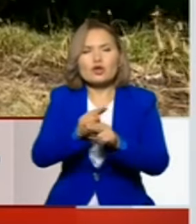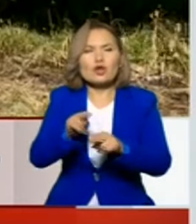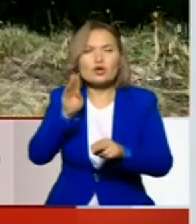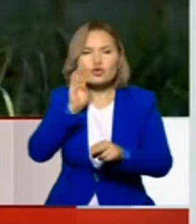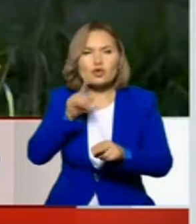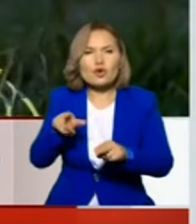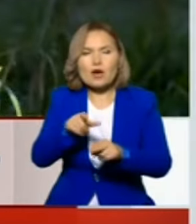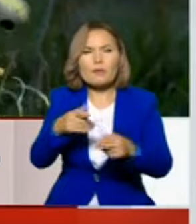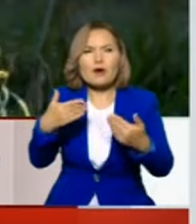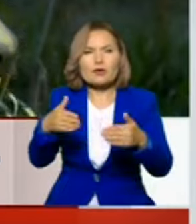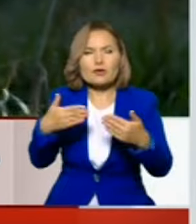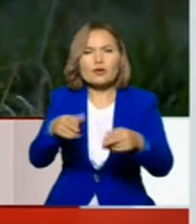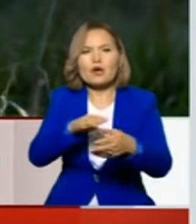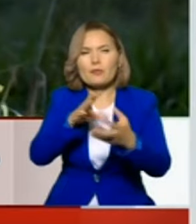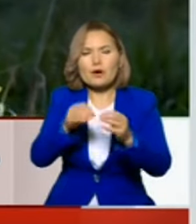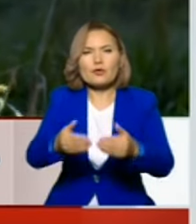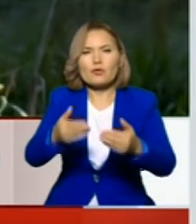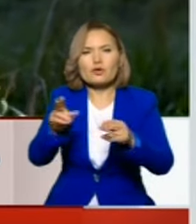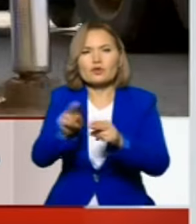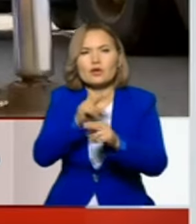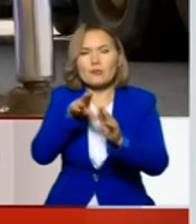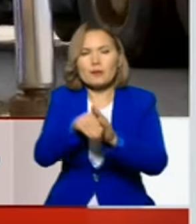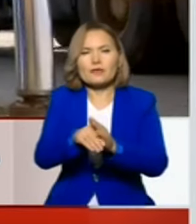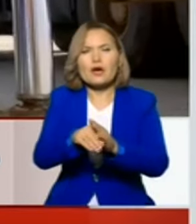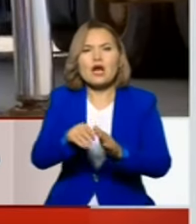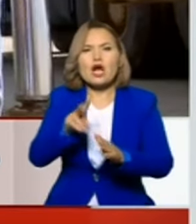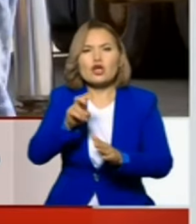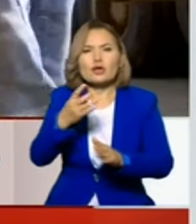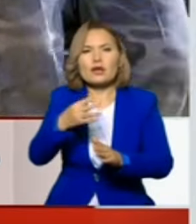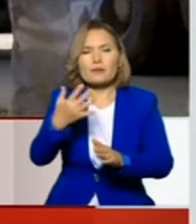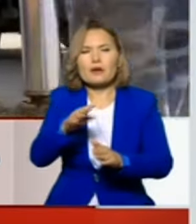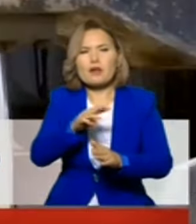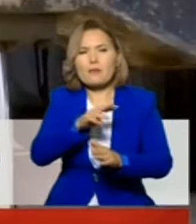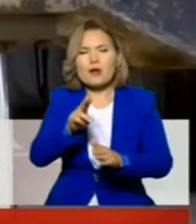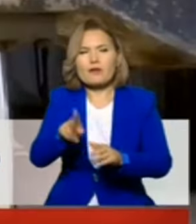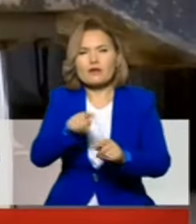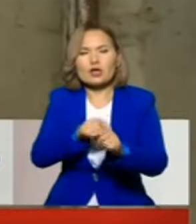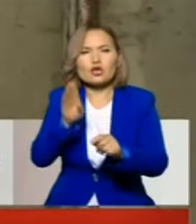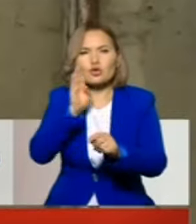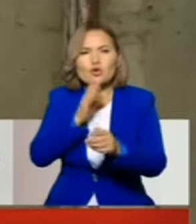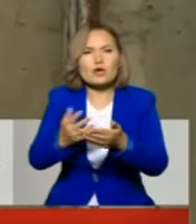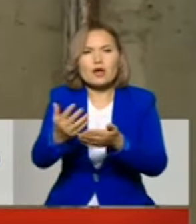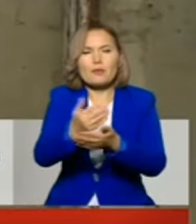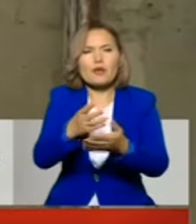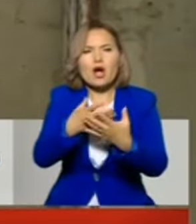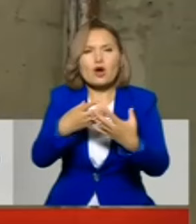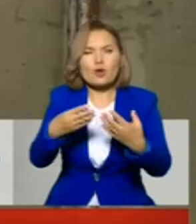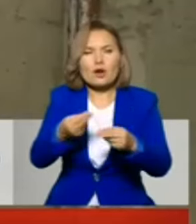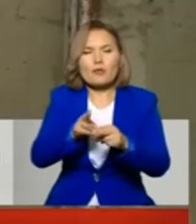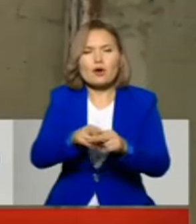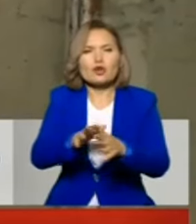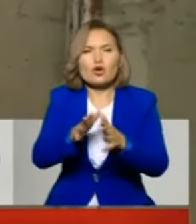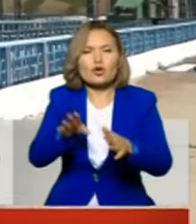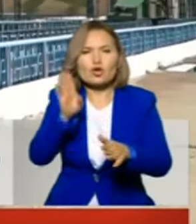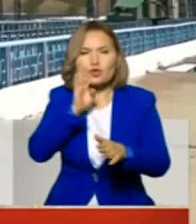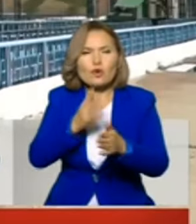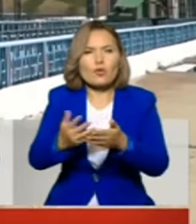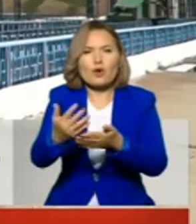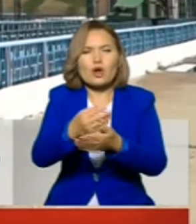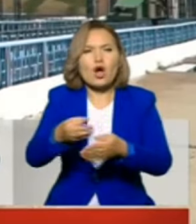өткізгіш құрылғыларымен бөгеті жөнделеді. Қойма 245 миллион текше метр су жинай алады. Көктемде мұнда мол су келіп,